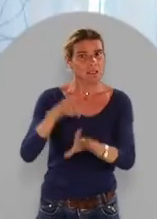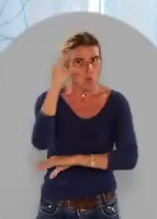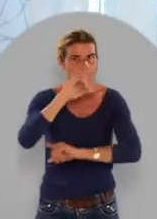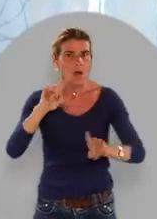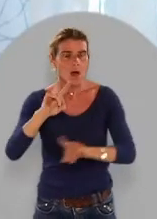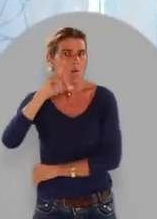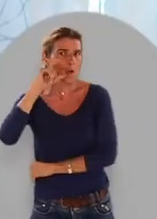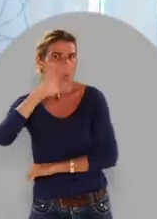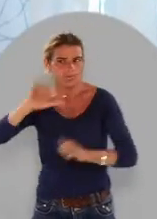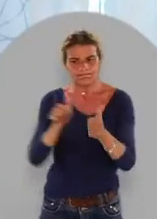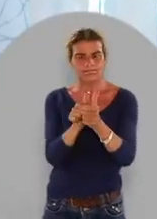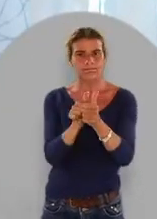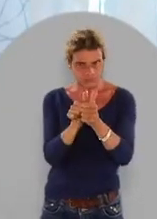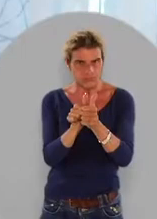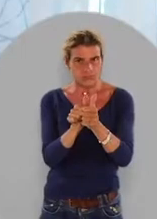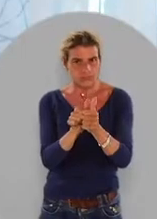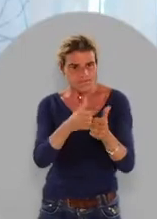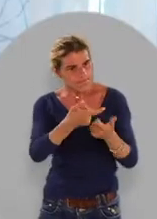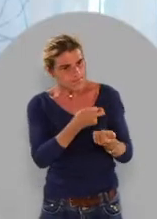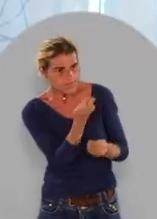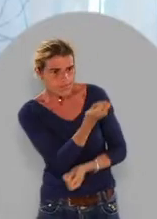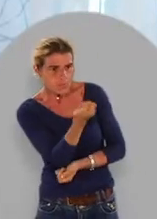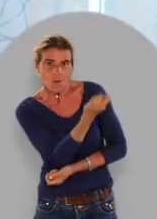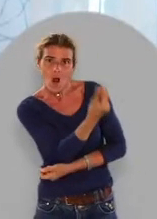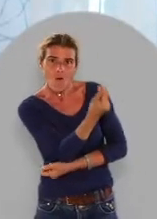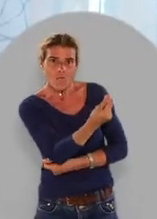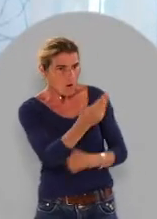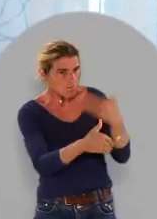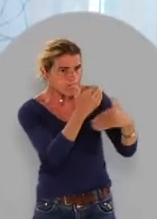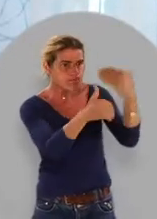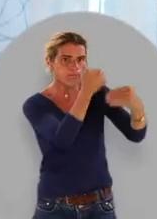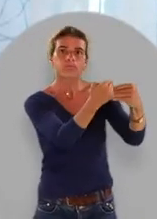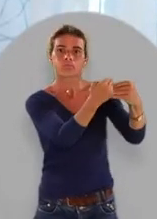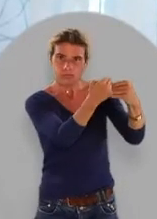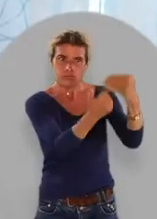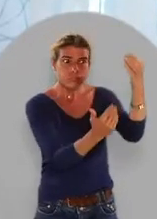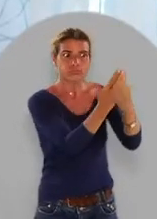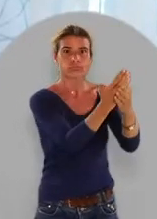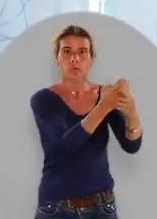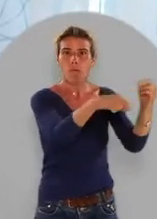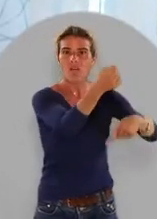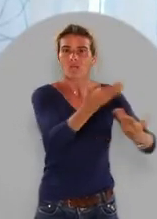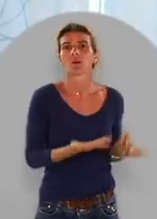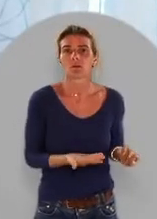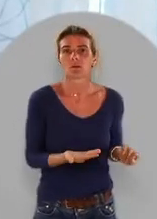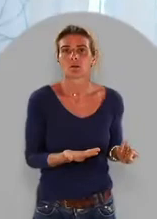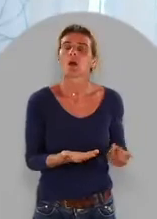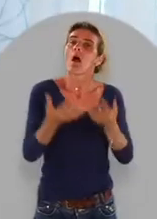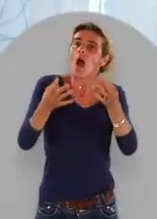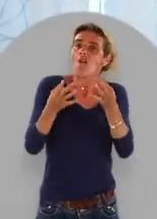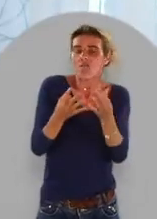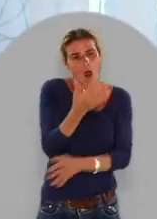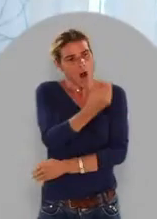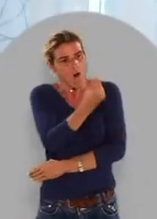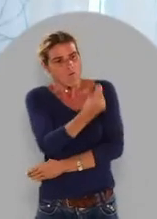doit trouver sa place dans cette équation difficile qu est celle d'élever un enfant l'engagement pour accompagner